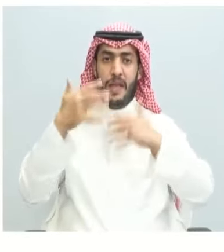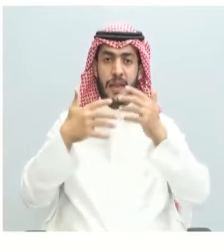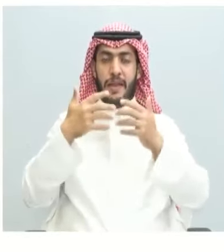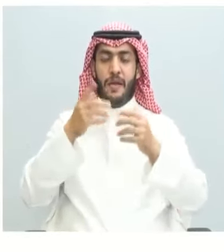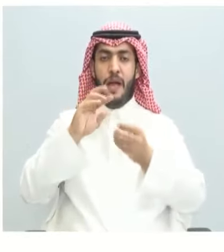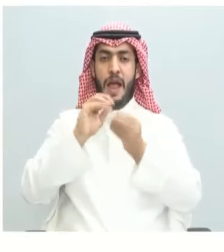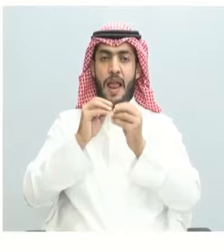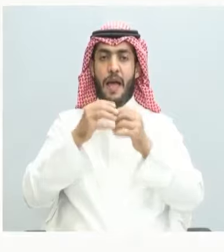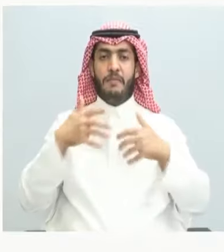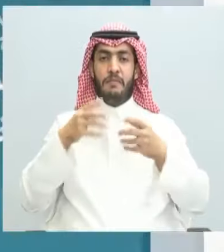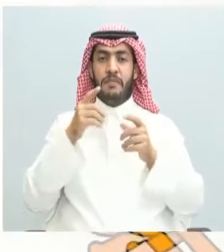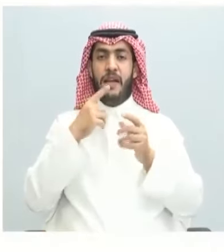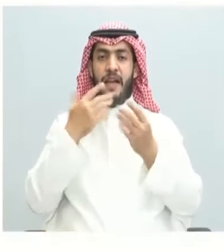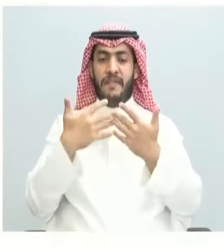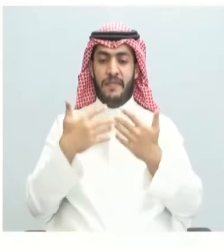والعاب